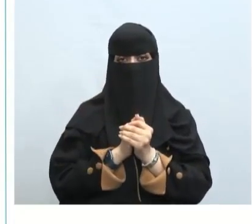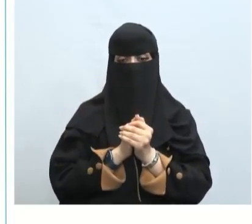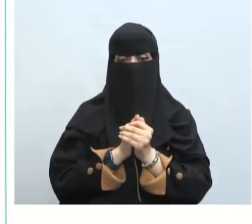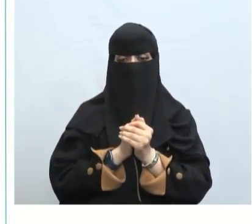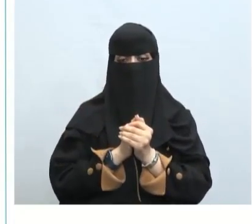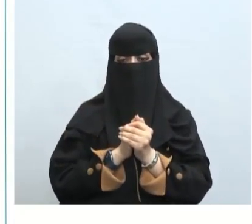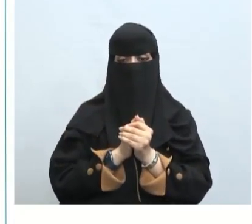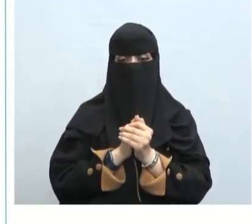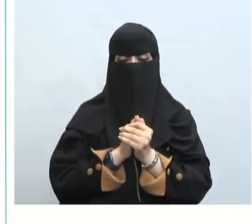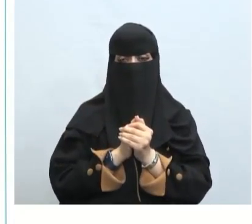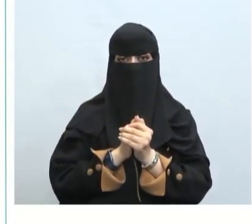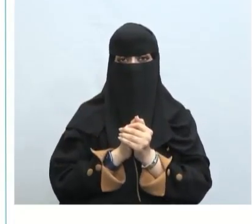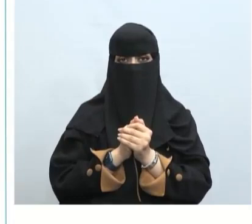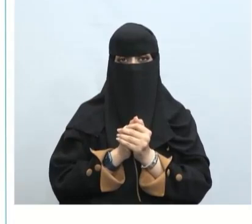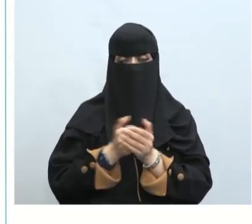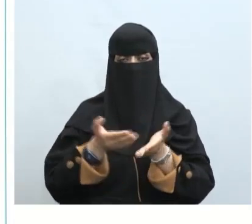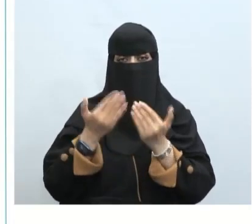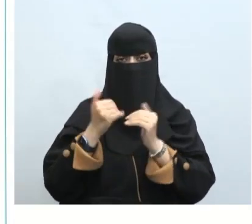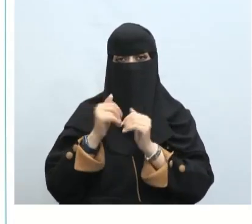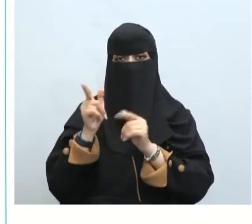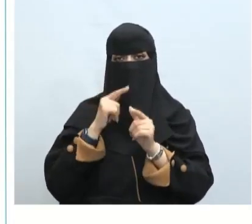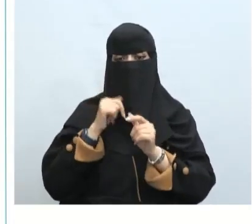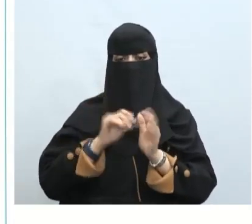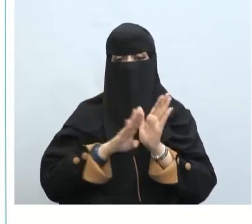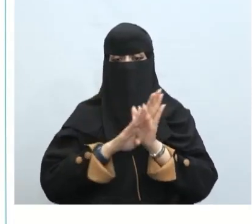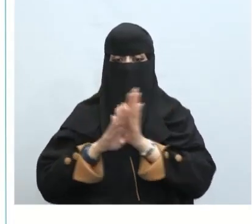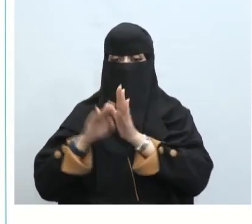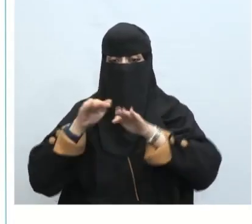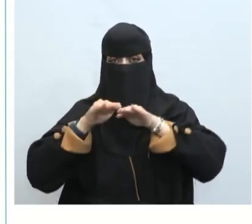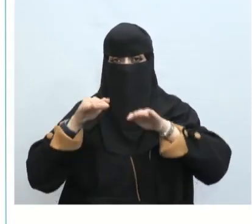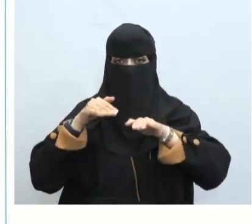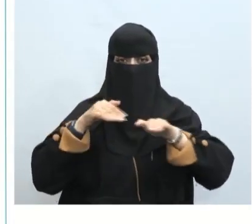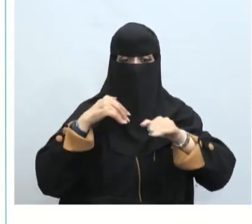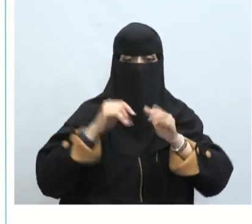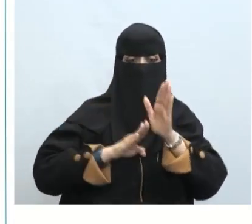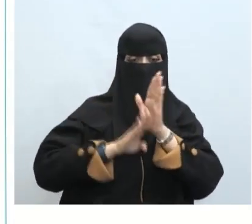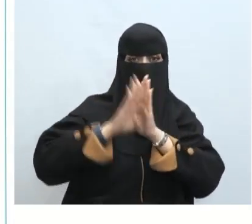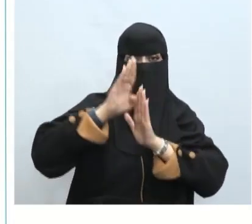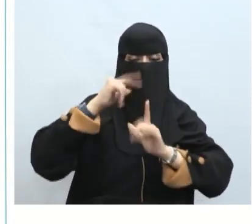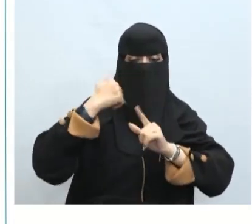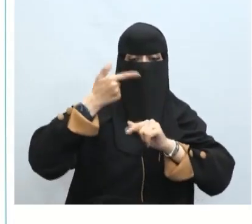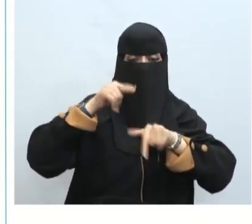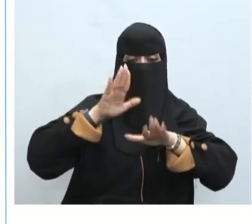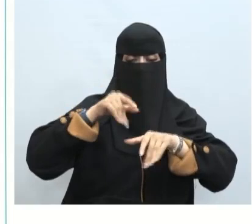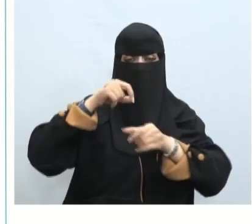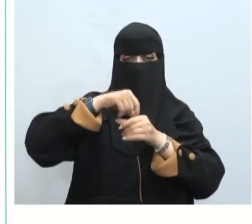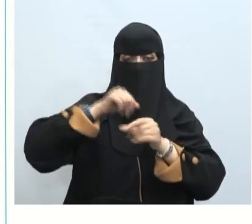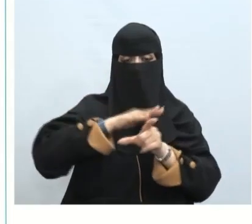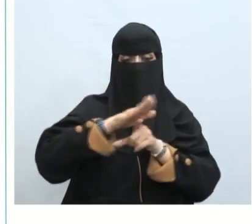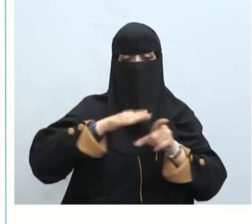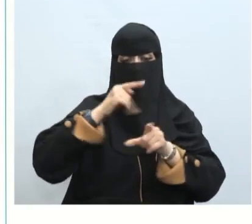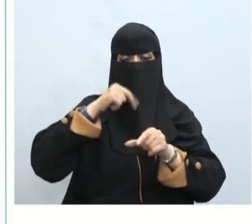في المجتمع والمواطنه الصالحه كذلك من فوائد الانتماء للوطن